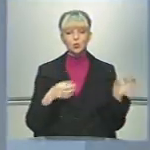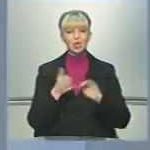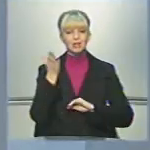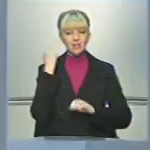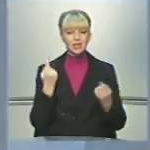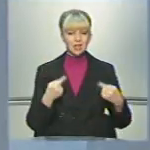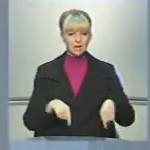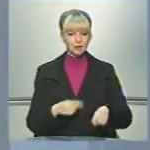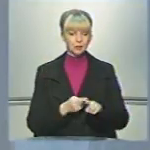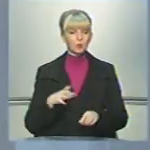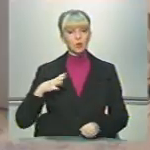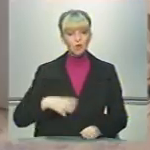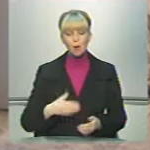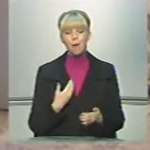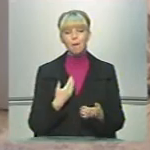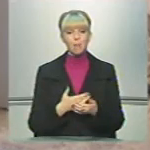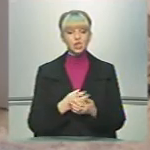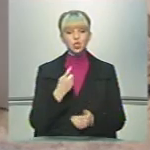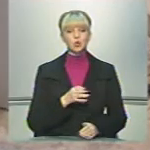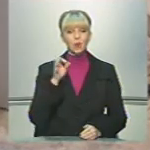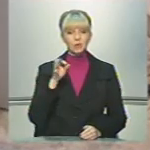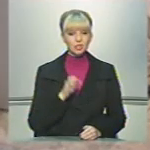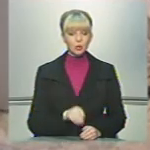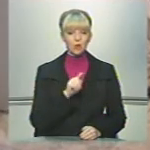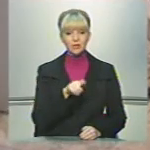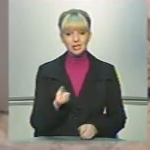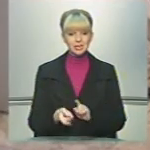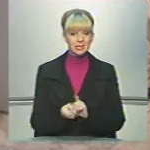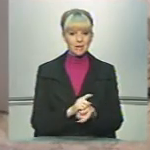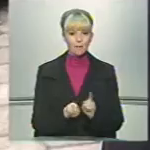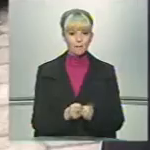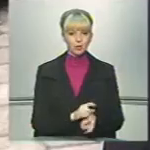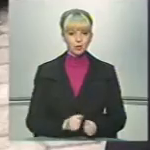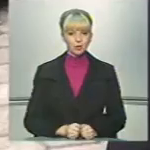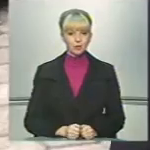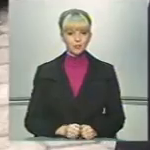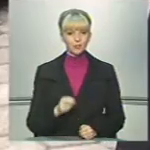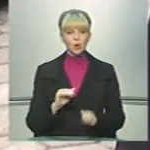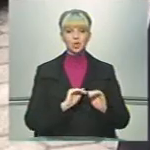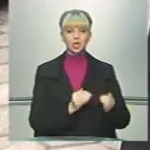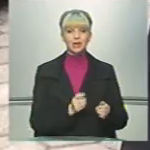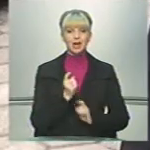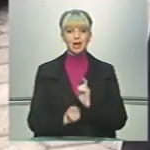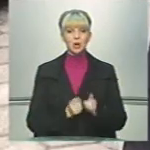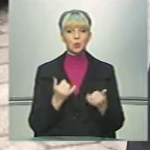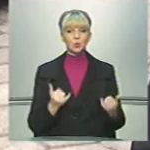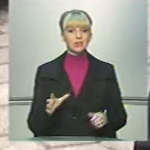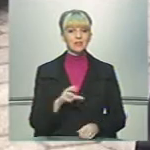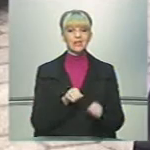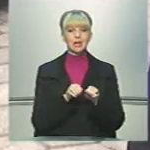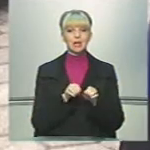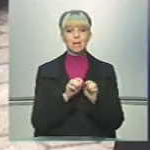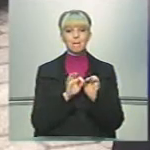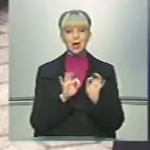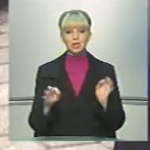занедбані. Отож, доводиться майже 100% їх замінювати. По частині реконструкції сьогодні всі мережі